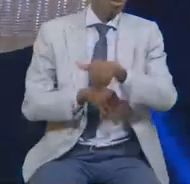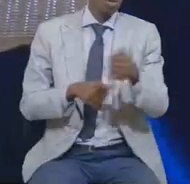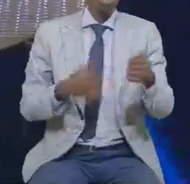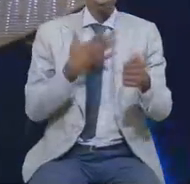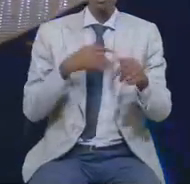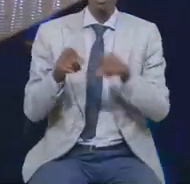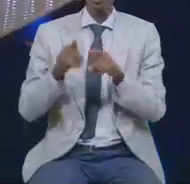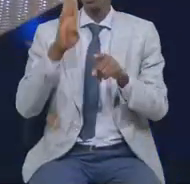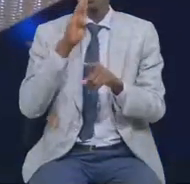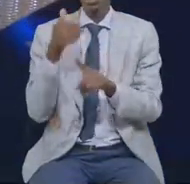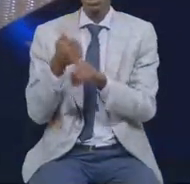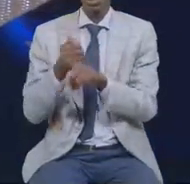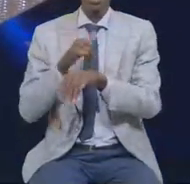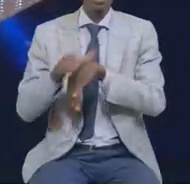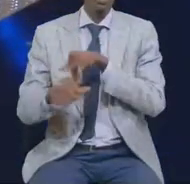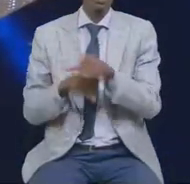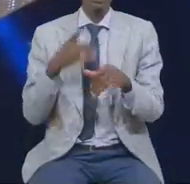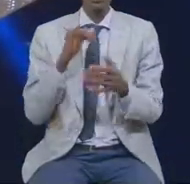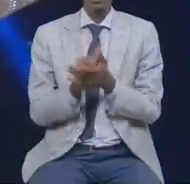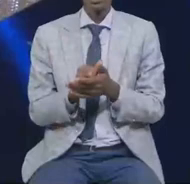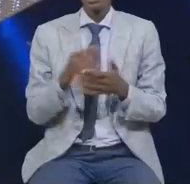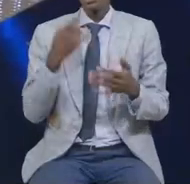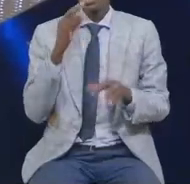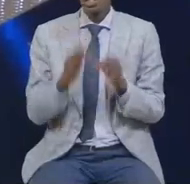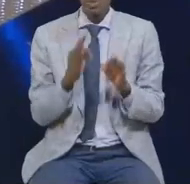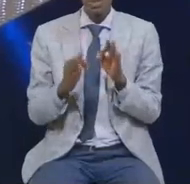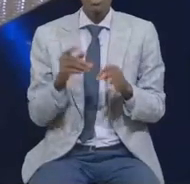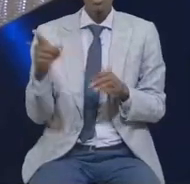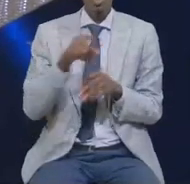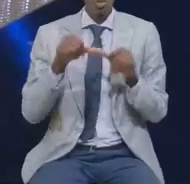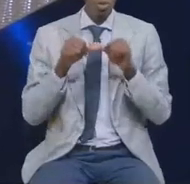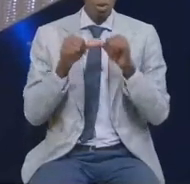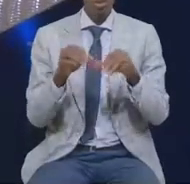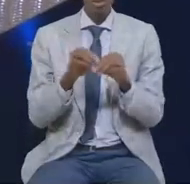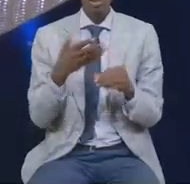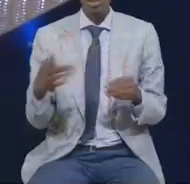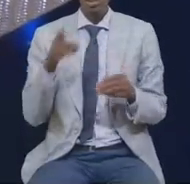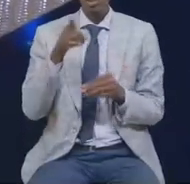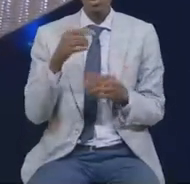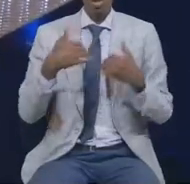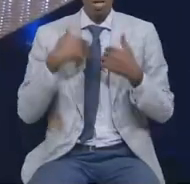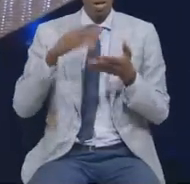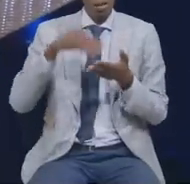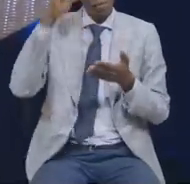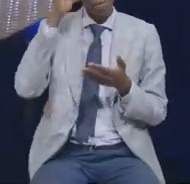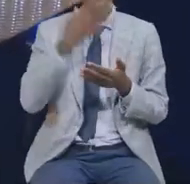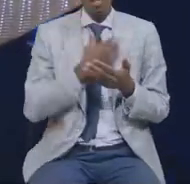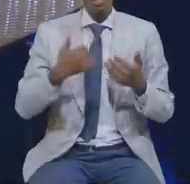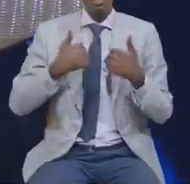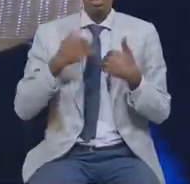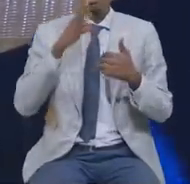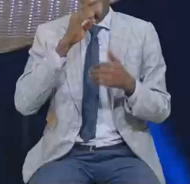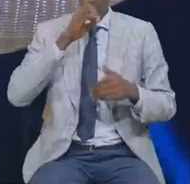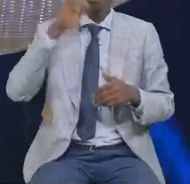14. Toi, demeure dans ces choses que tu as apprises et reconnues certaines,